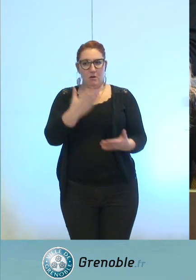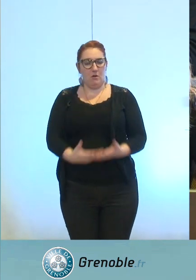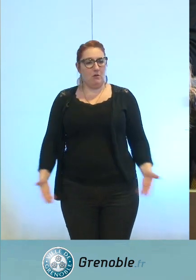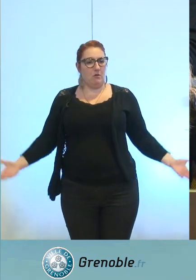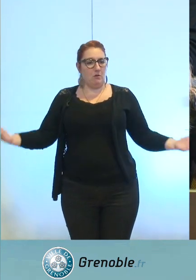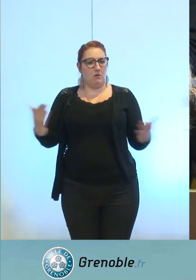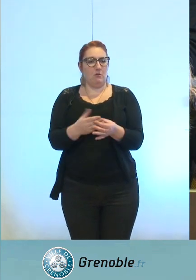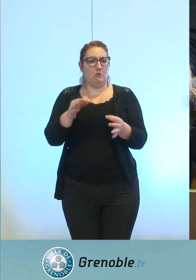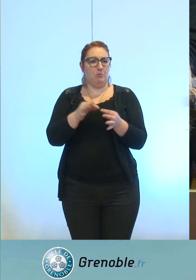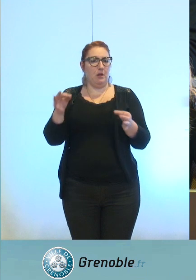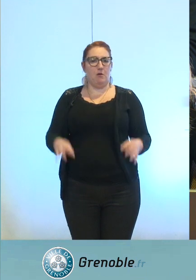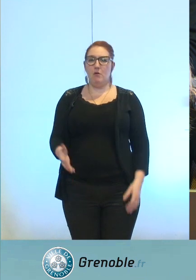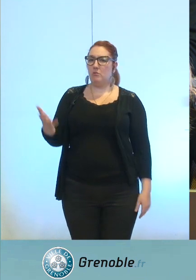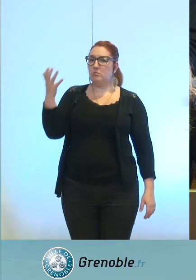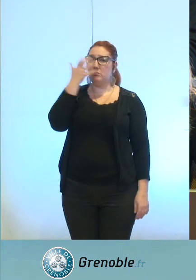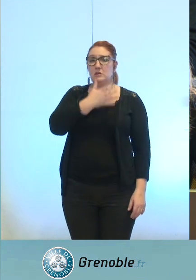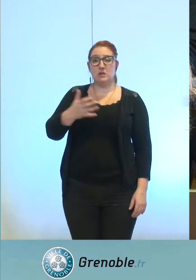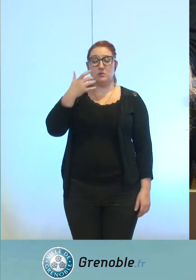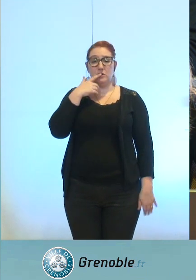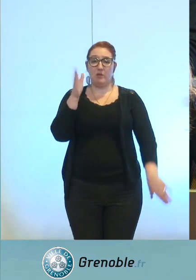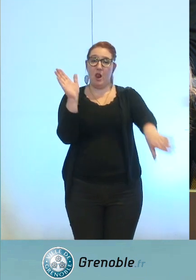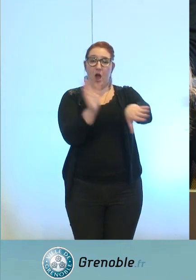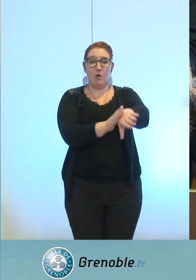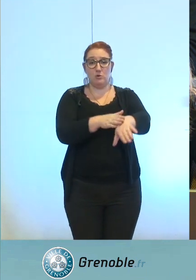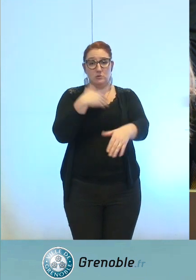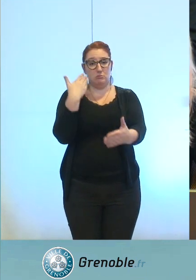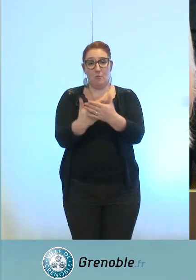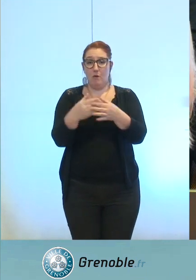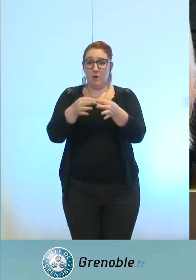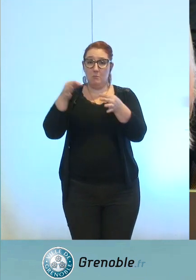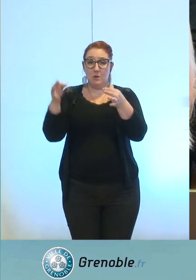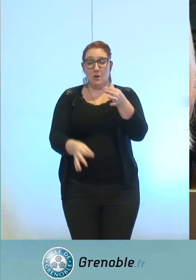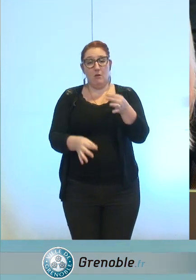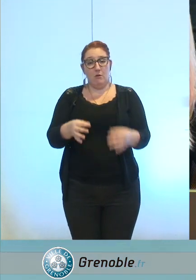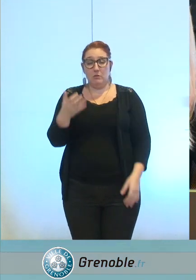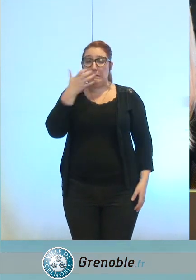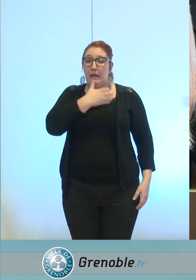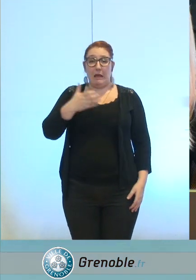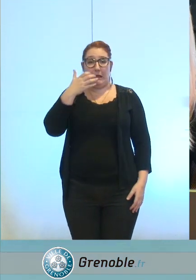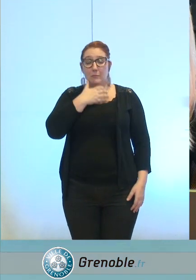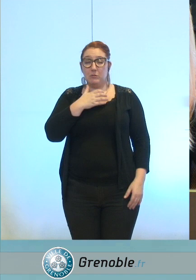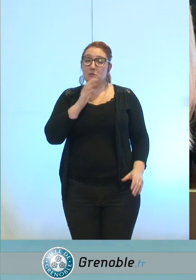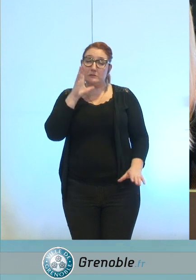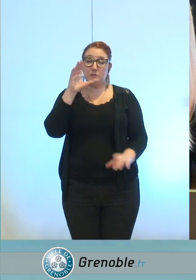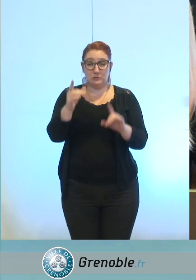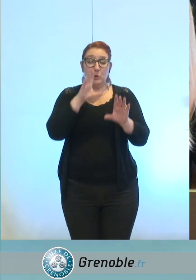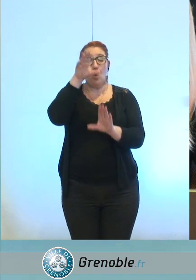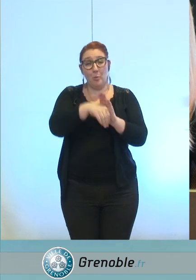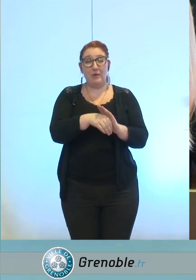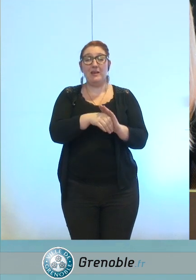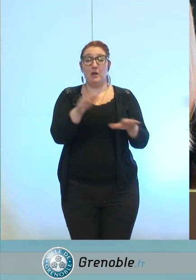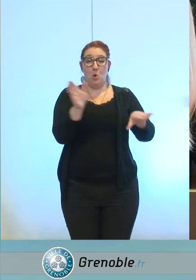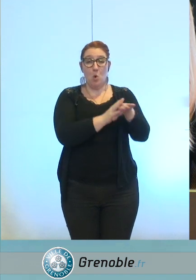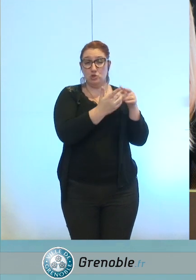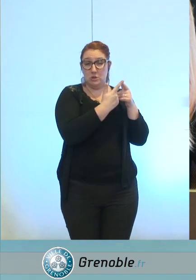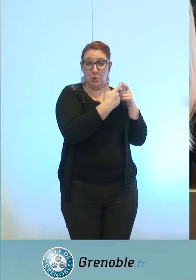bilan accablant pour la gauche et une gauche pour le coup pluriel comme vous aimez à le dire car s'il est facile pour vous d'accabler